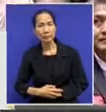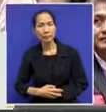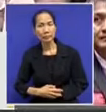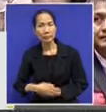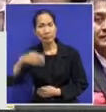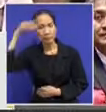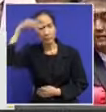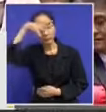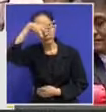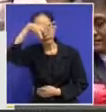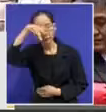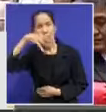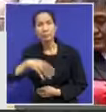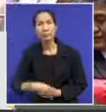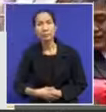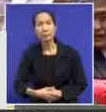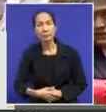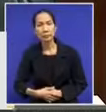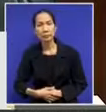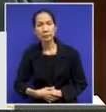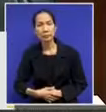นายธนาธรจึงรุ่งเรืองกิจครับ